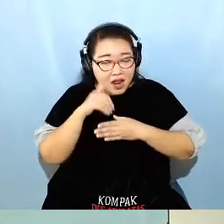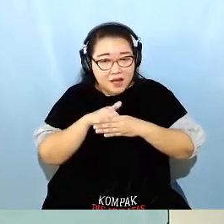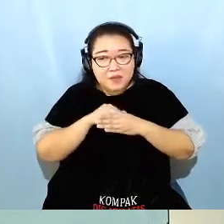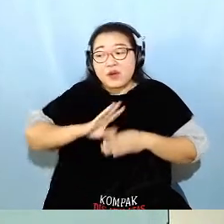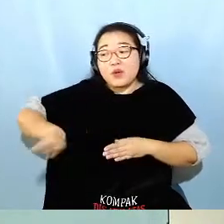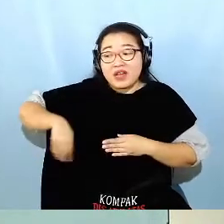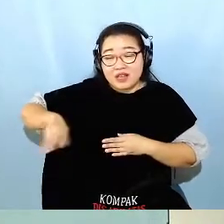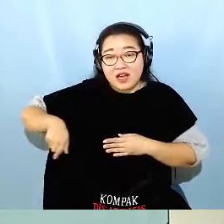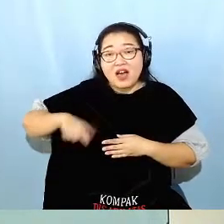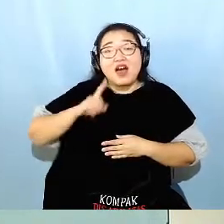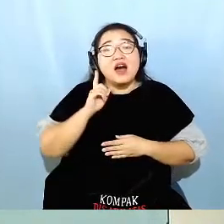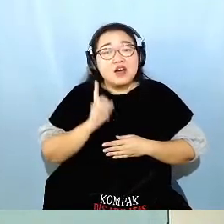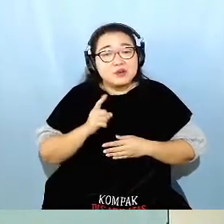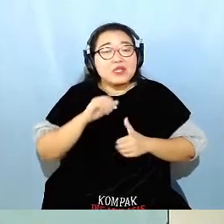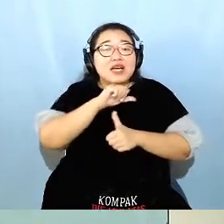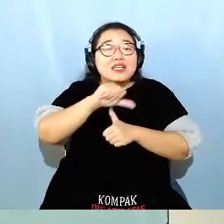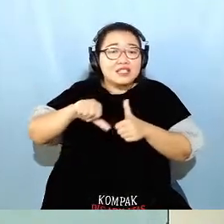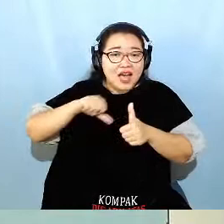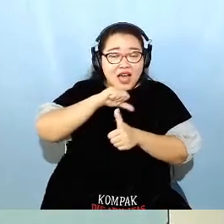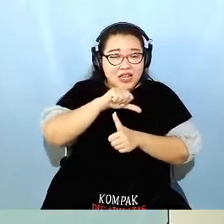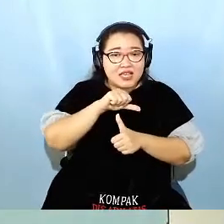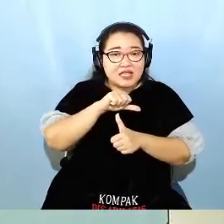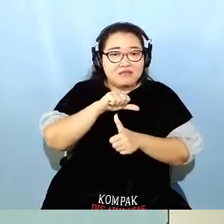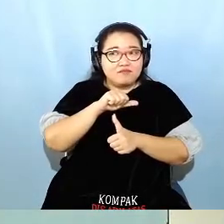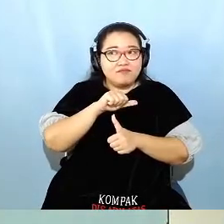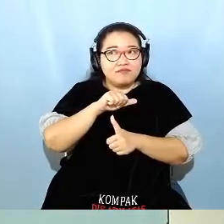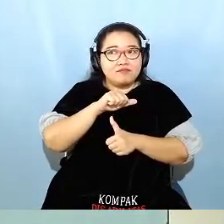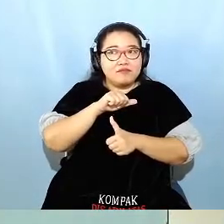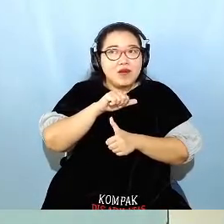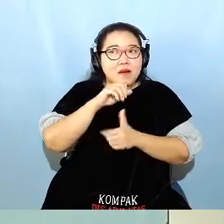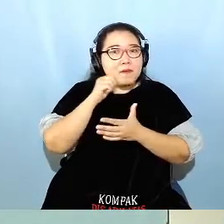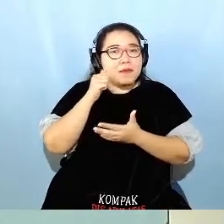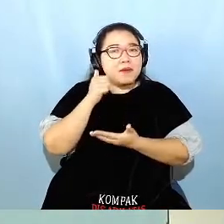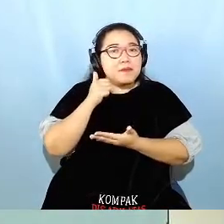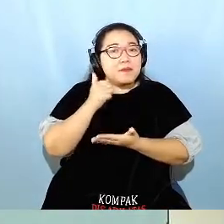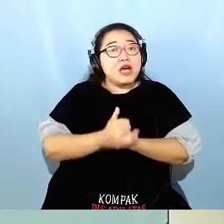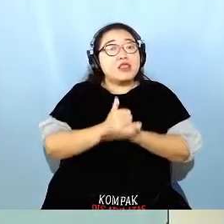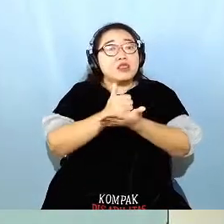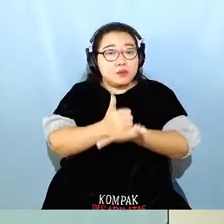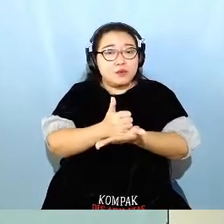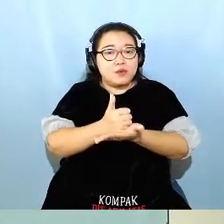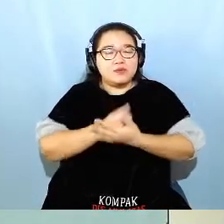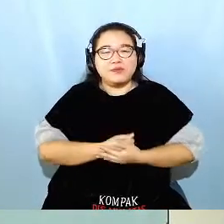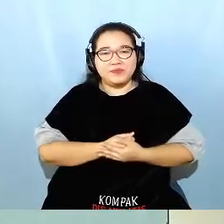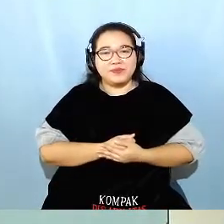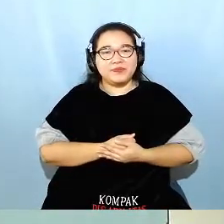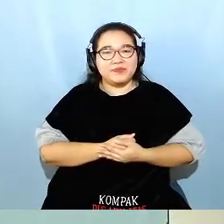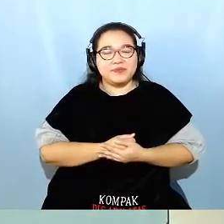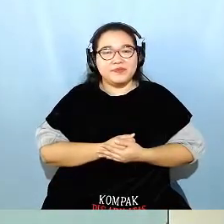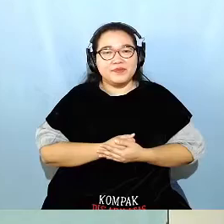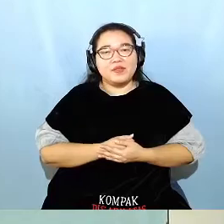Keterlibatan. Dan juga jangan sungkan dan jangan pelit. Kalau pasanganmu itu senang dipuji,